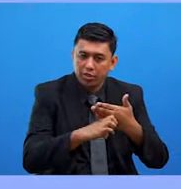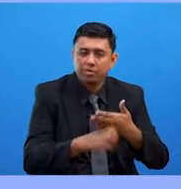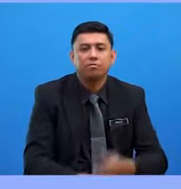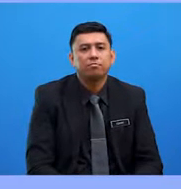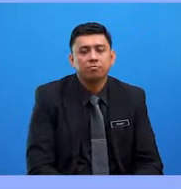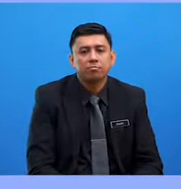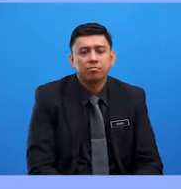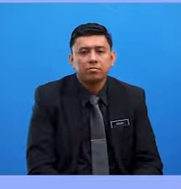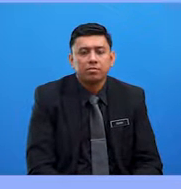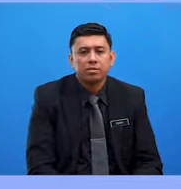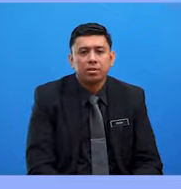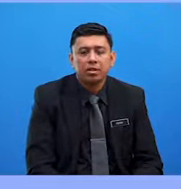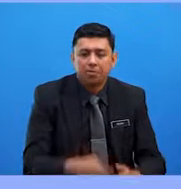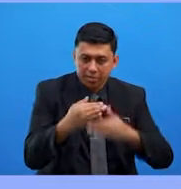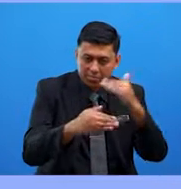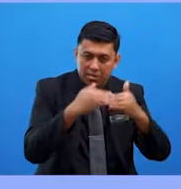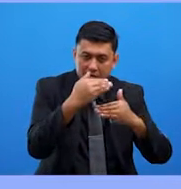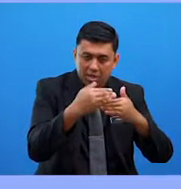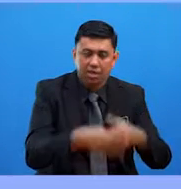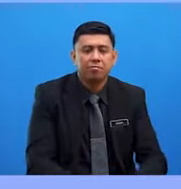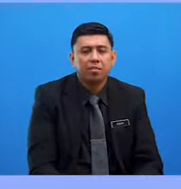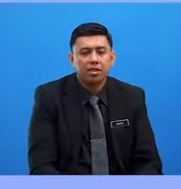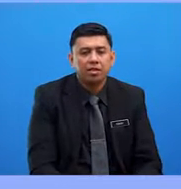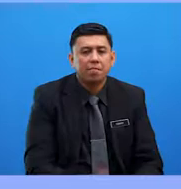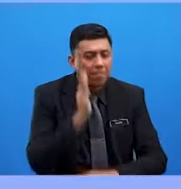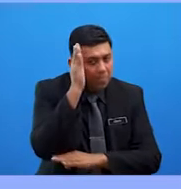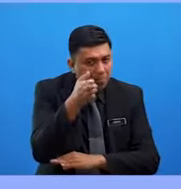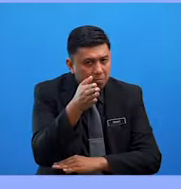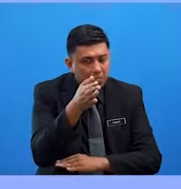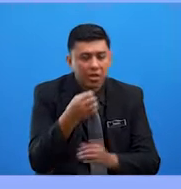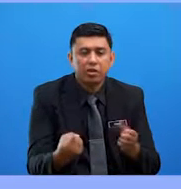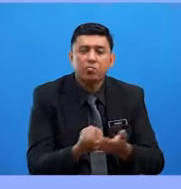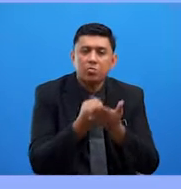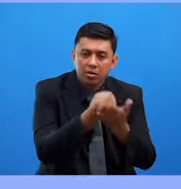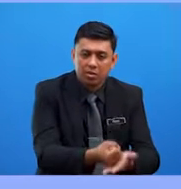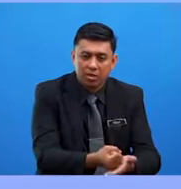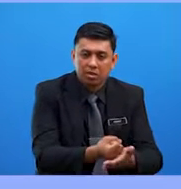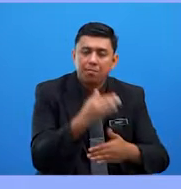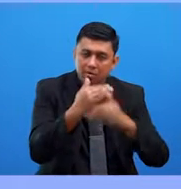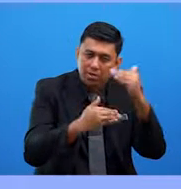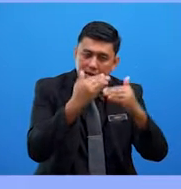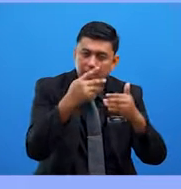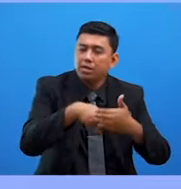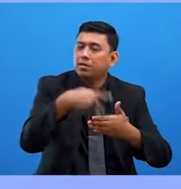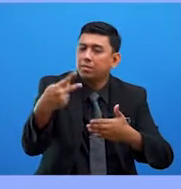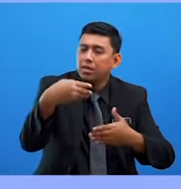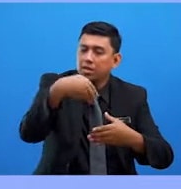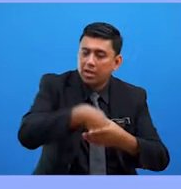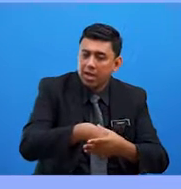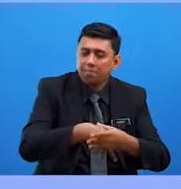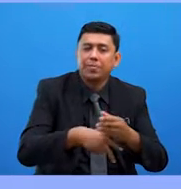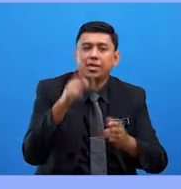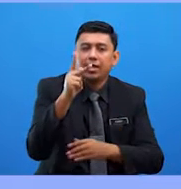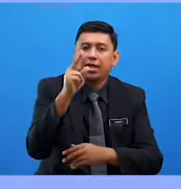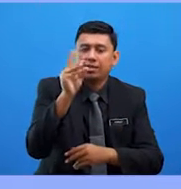ekspor. Peningkatan aktiviti perniagaan akan menyumbang kepada peningkatan keluaran dalam negara